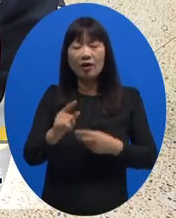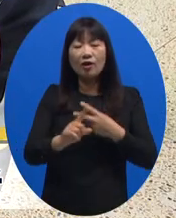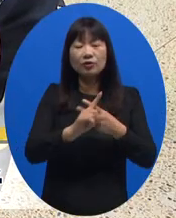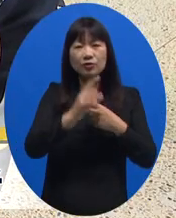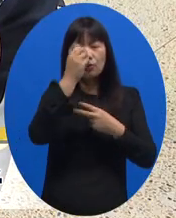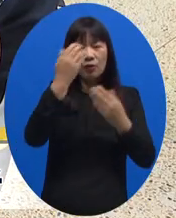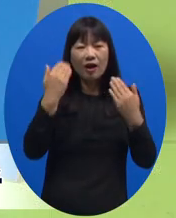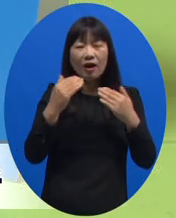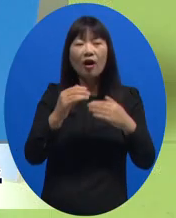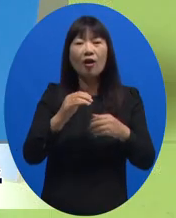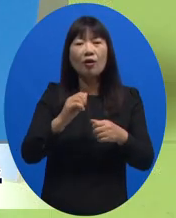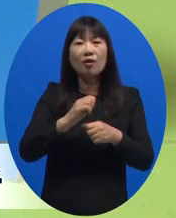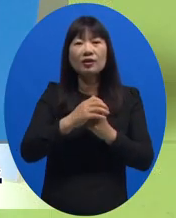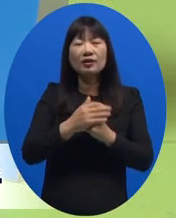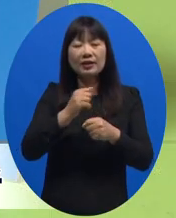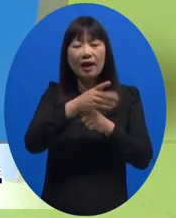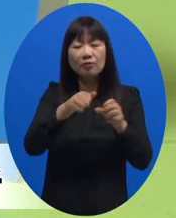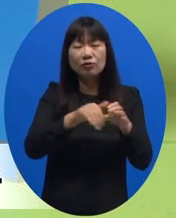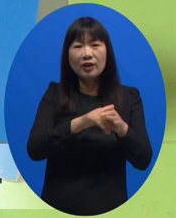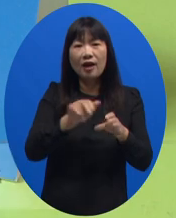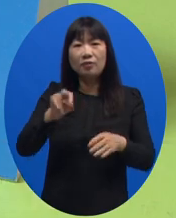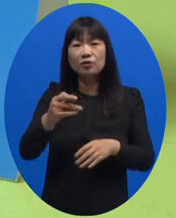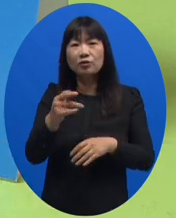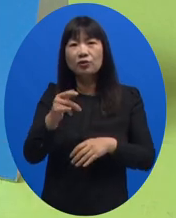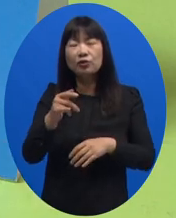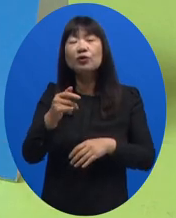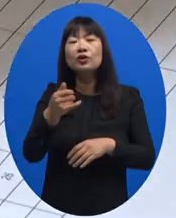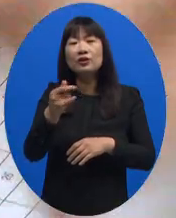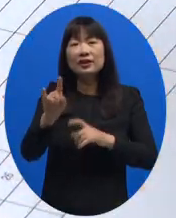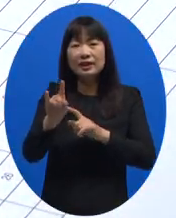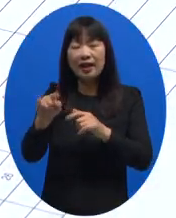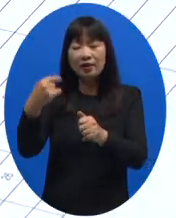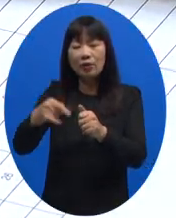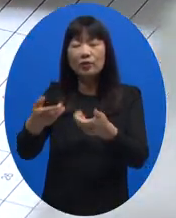문외 다문화교육기관은 경기도 평생교육진흥원